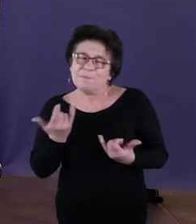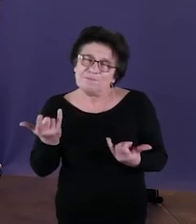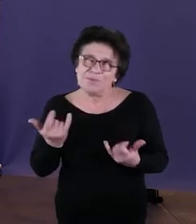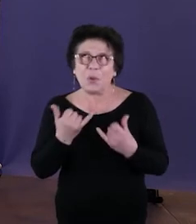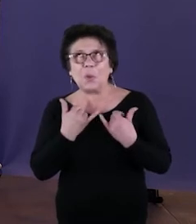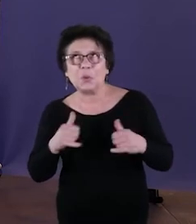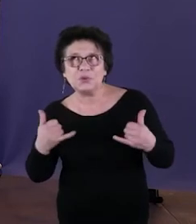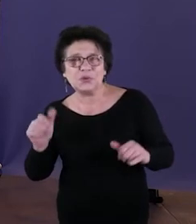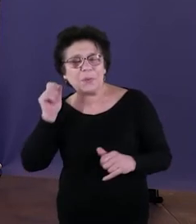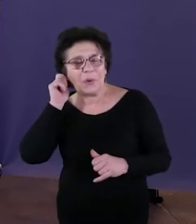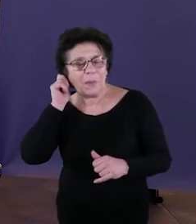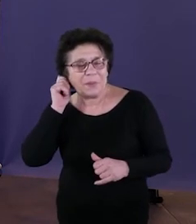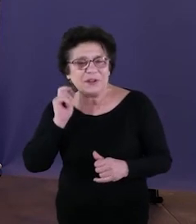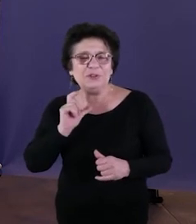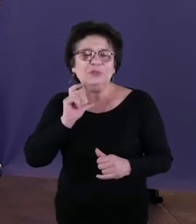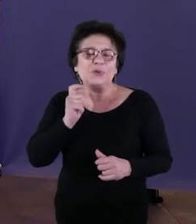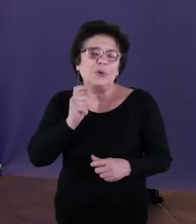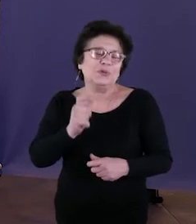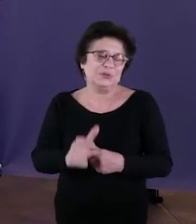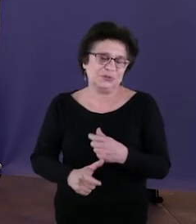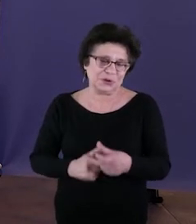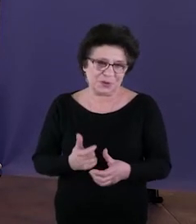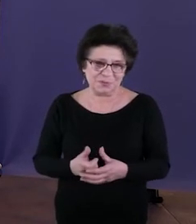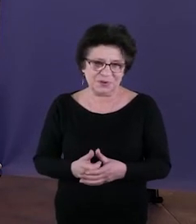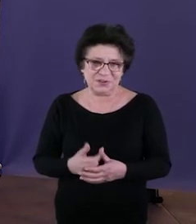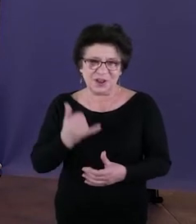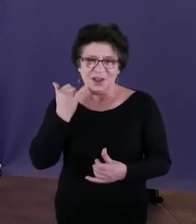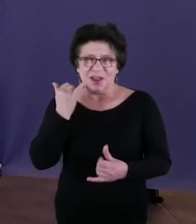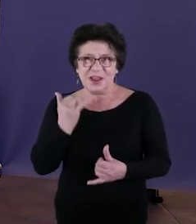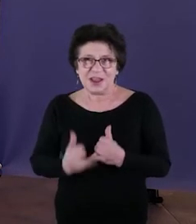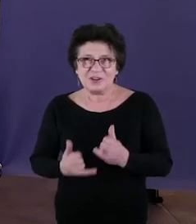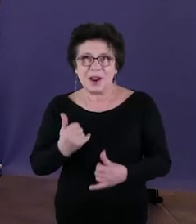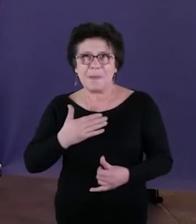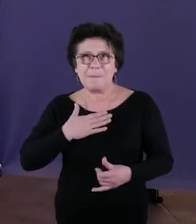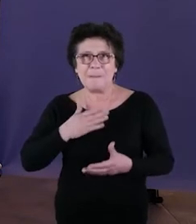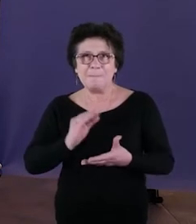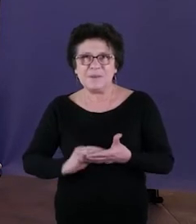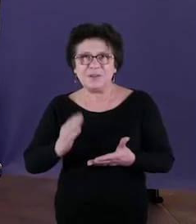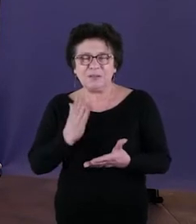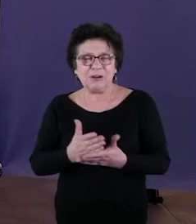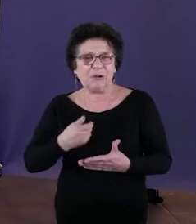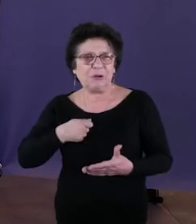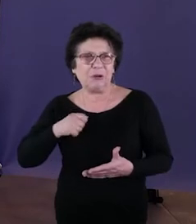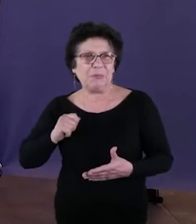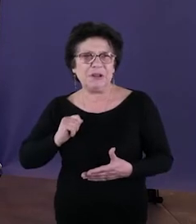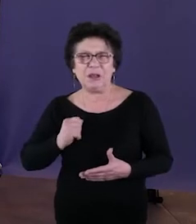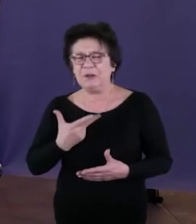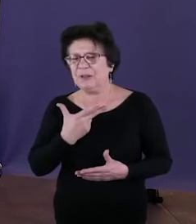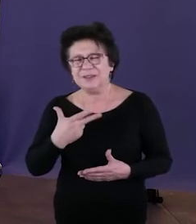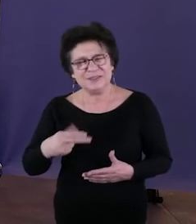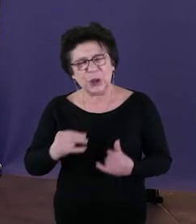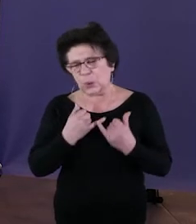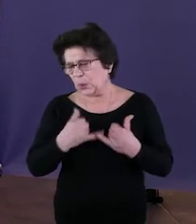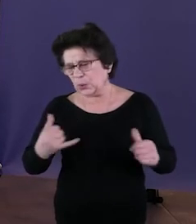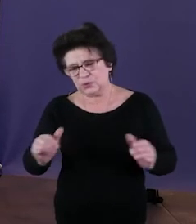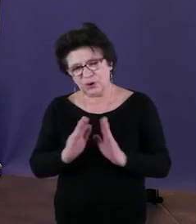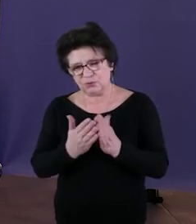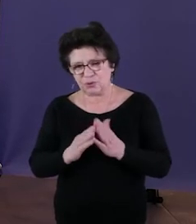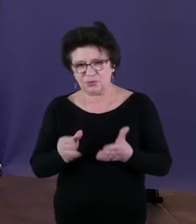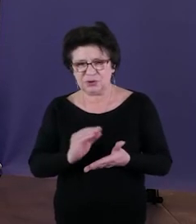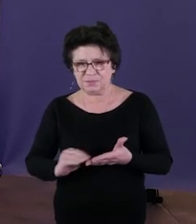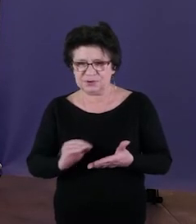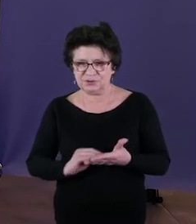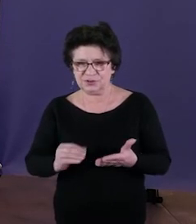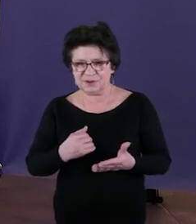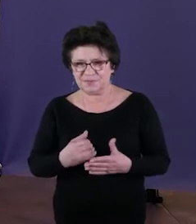co zrobić lepiej by było pisać w jednym gatunku ale jakoś mi się to nie udaje z reguły jest to